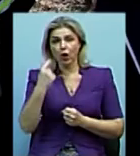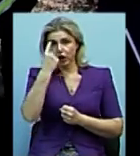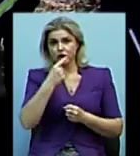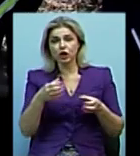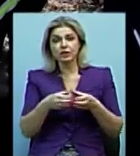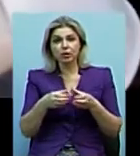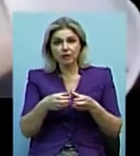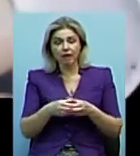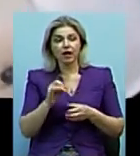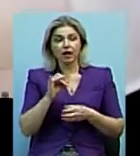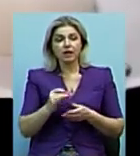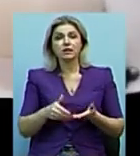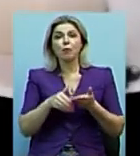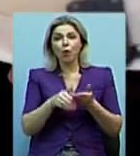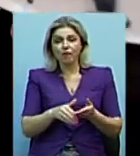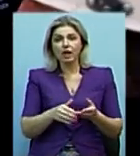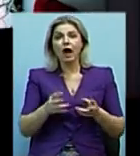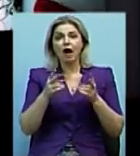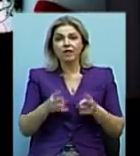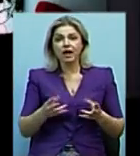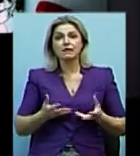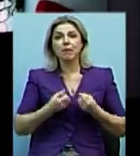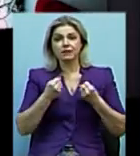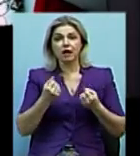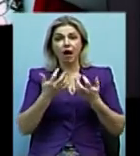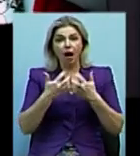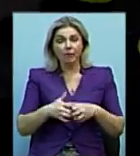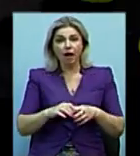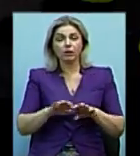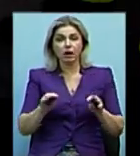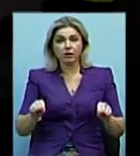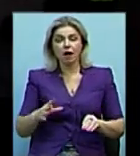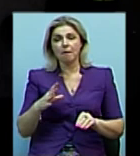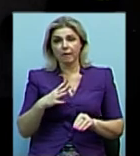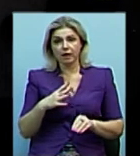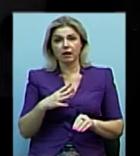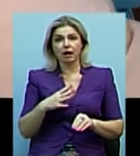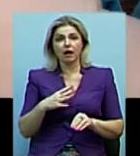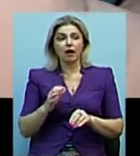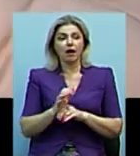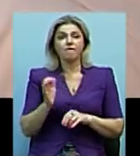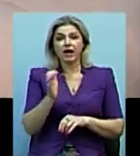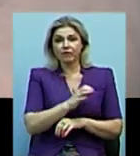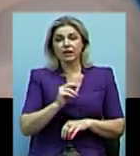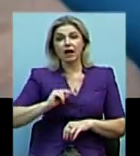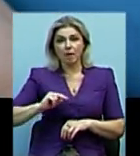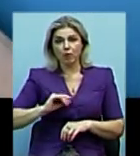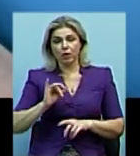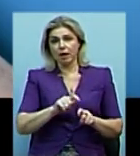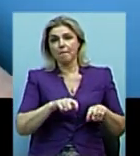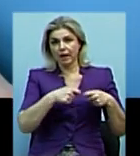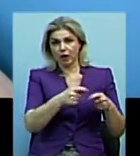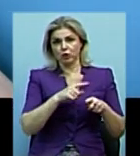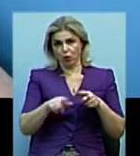допомогою ланок ГДЗС та аварійно-рятувального обладнання було виведено даних працівників та передано швидкій